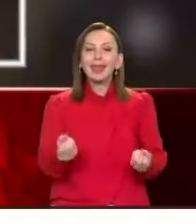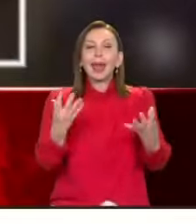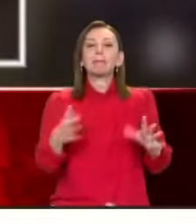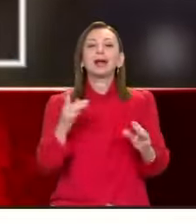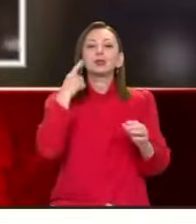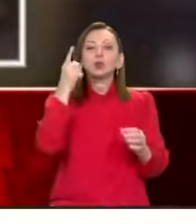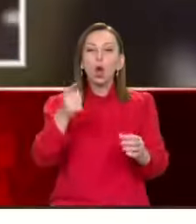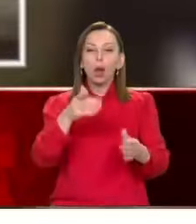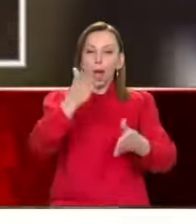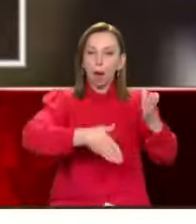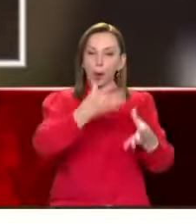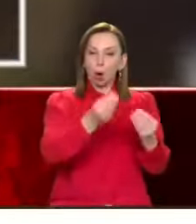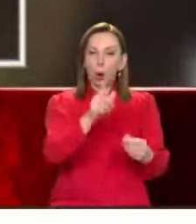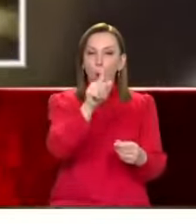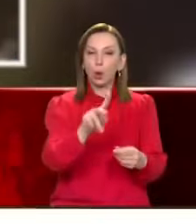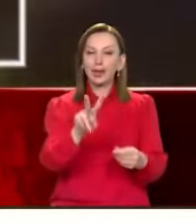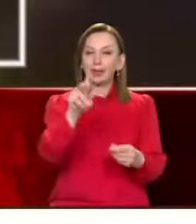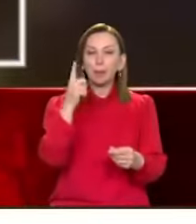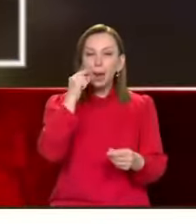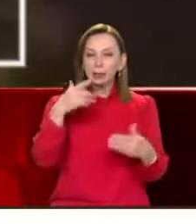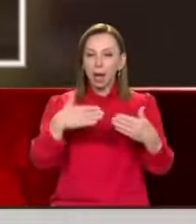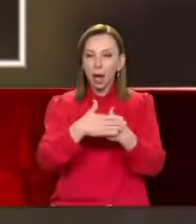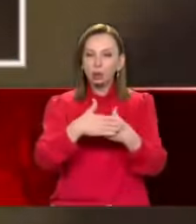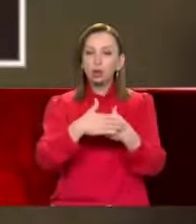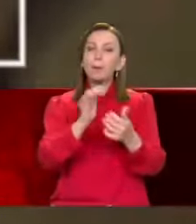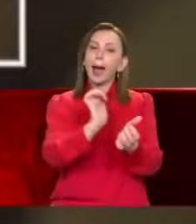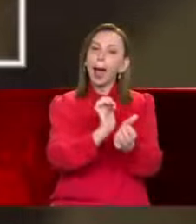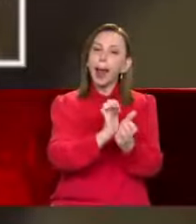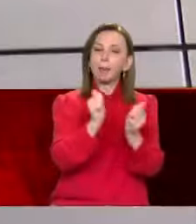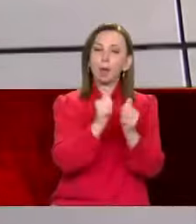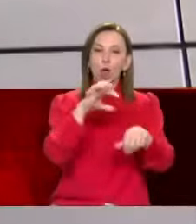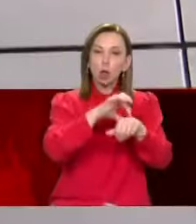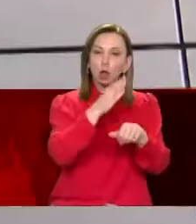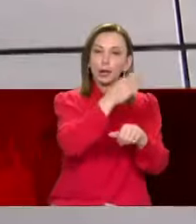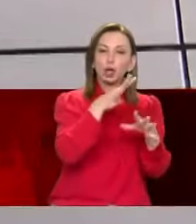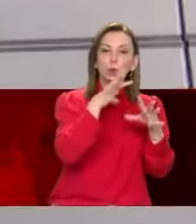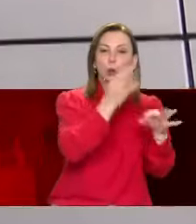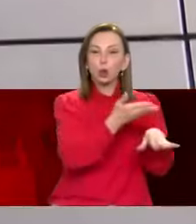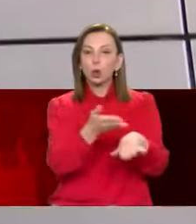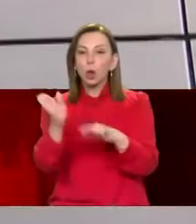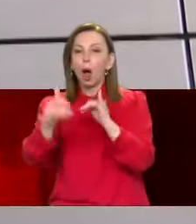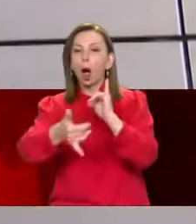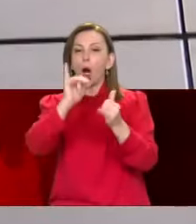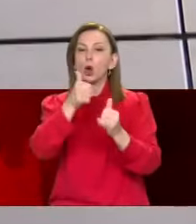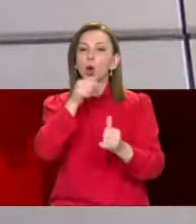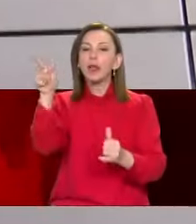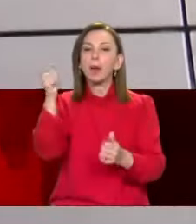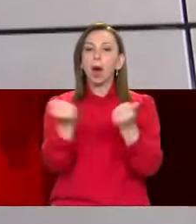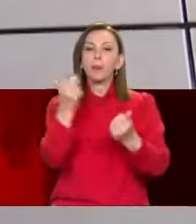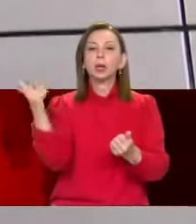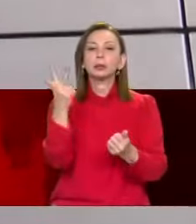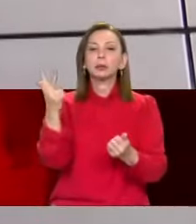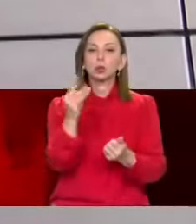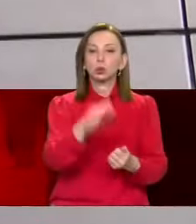nakil yapılmıştı. 17 Mayıs akşamı ailesiyle birlikte doktor kontrolünden dönüyordu. Alkollü bir sürücü çok hızlı bir çarpmayla